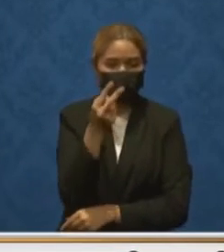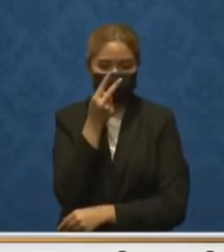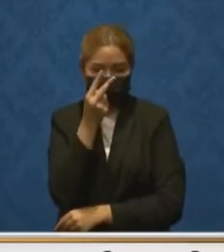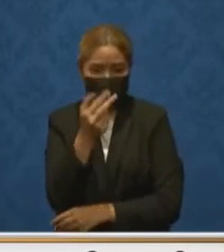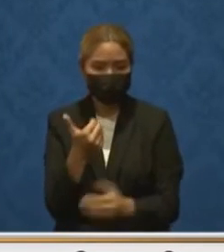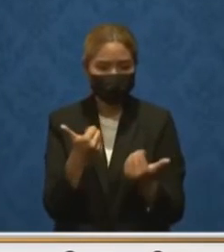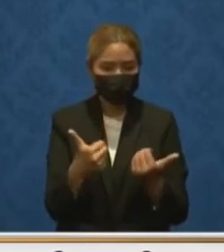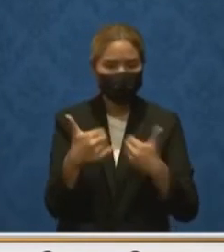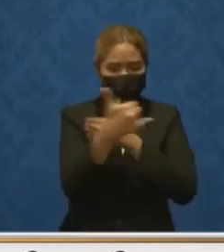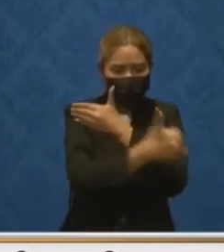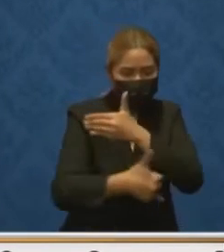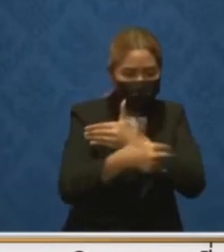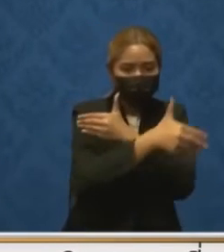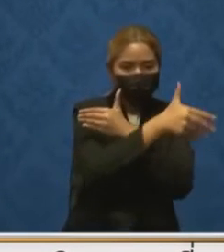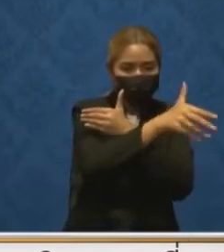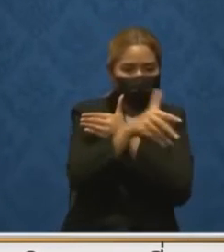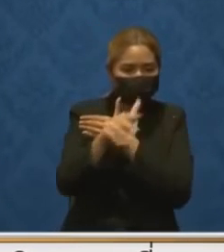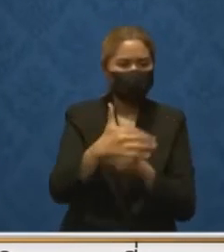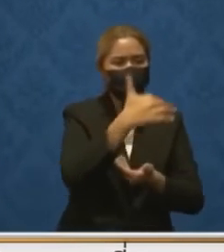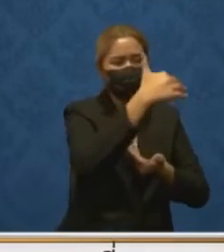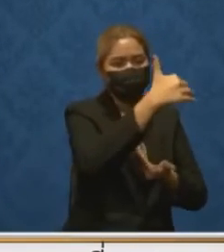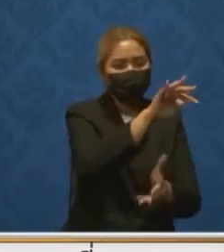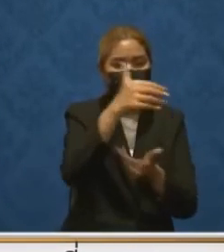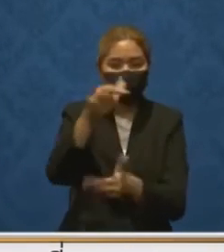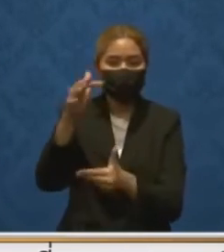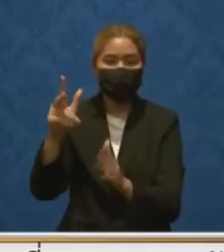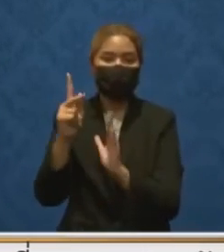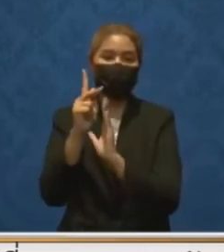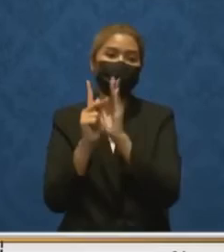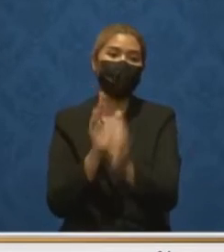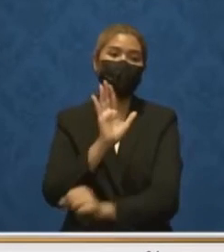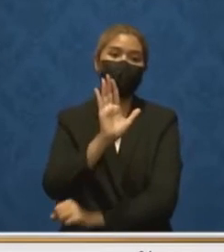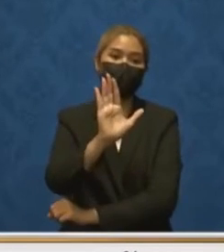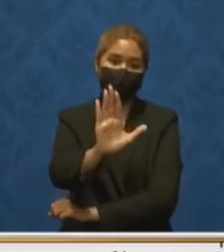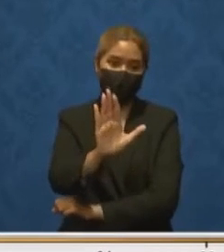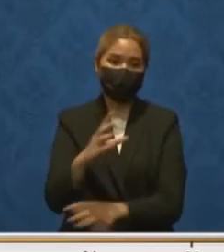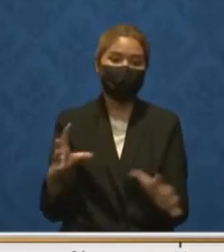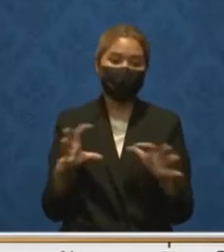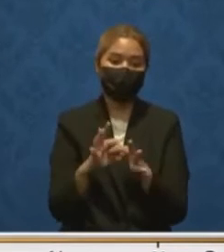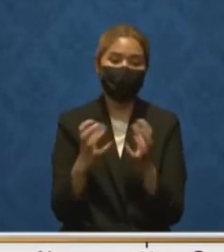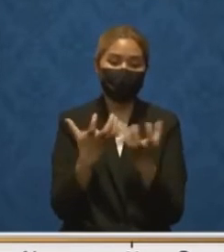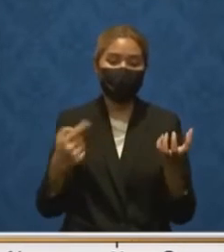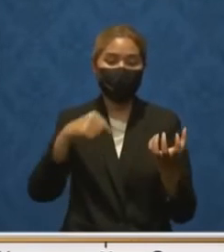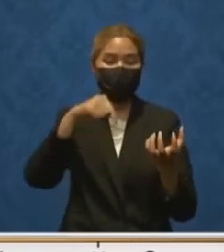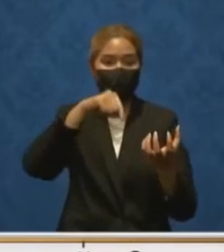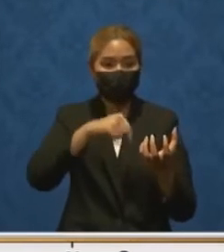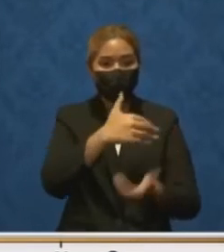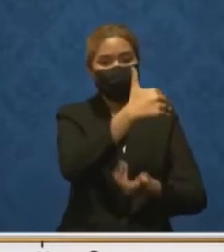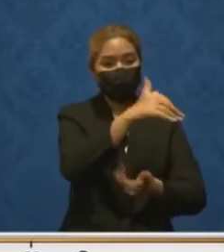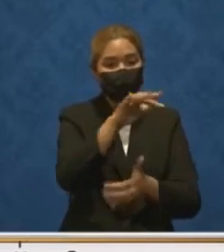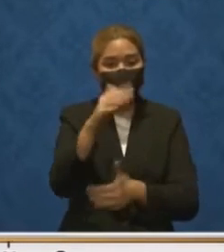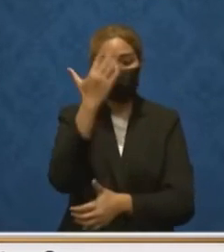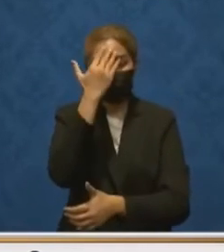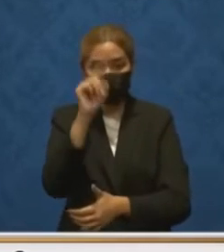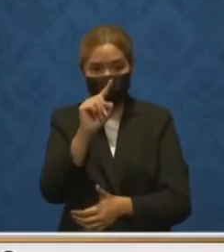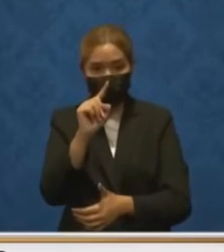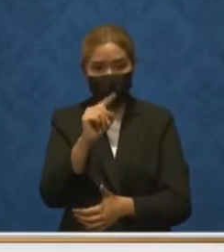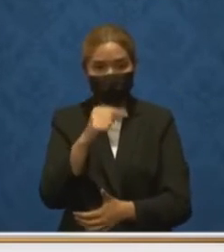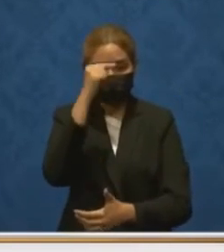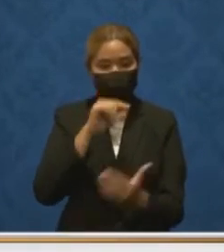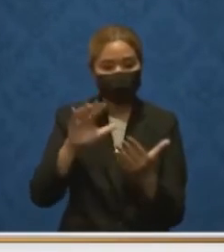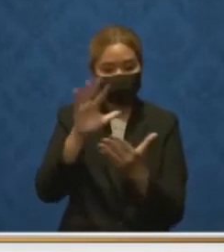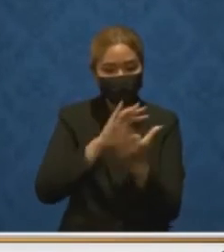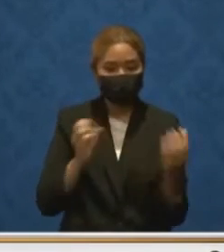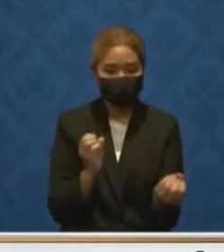นาดนี้บางประเทศเขาห้ามส่งออกอาหารโยเฉพาะรวมทงวสถุดิบมันจะกระทบประเทศไยตรงไหน